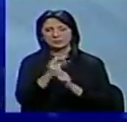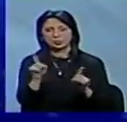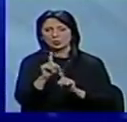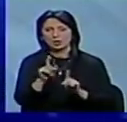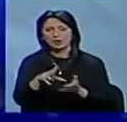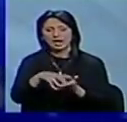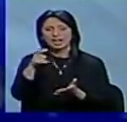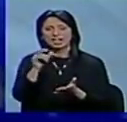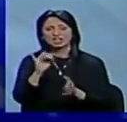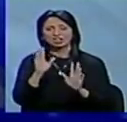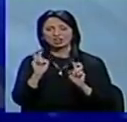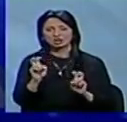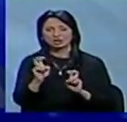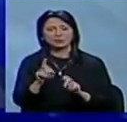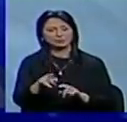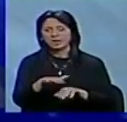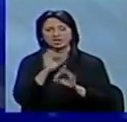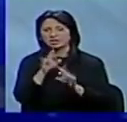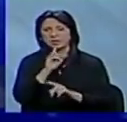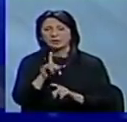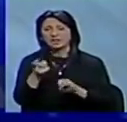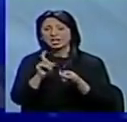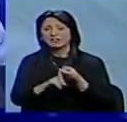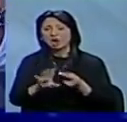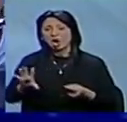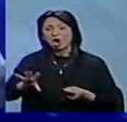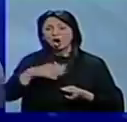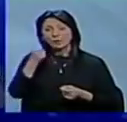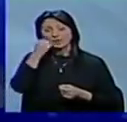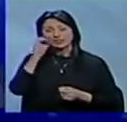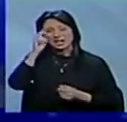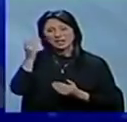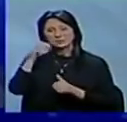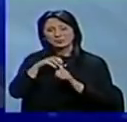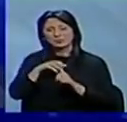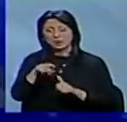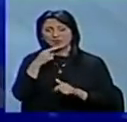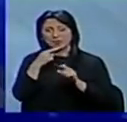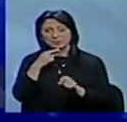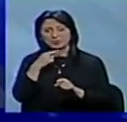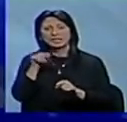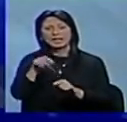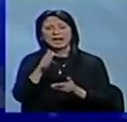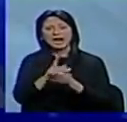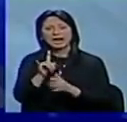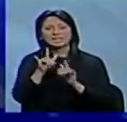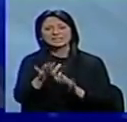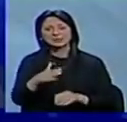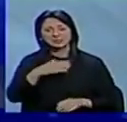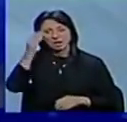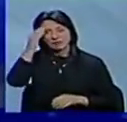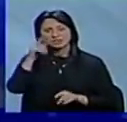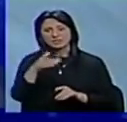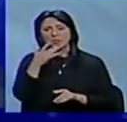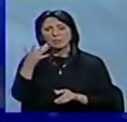ჩემთვის და გირჩისთვის, და სამაცად ესეთ ადამიანებს არ შევიწყალებ. რაც შეეხება კონკრეტულ ყოფილი წინა ხელისუფლების მაღალ ჩინოსებს, თუ გულისხმობ, იქ არის რაღაცა საქმეები, რომელიც ჩემი აზრით